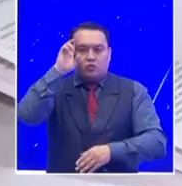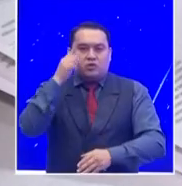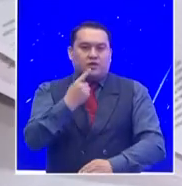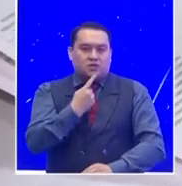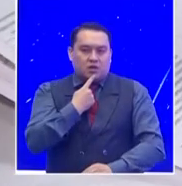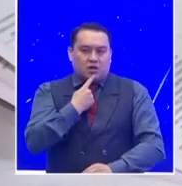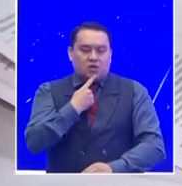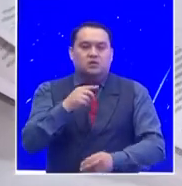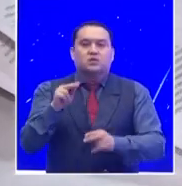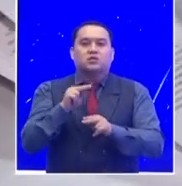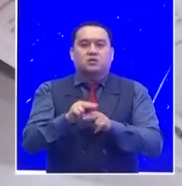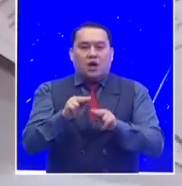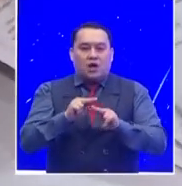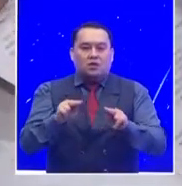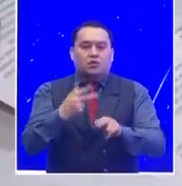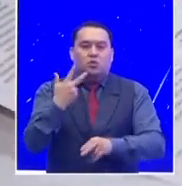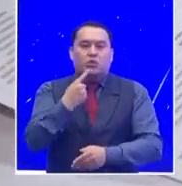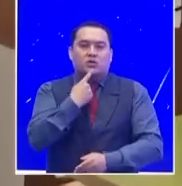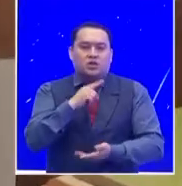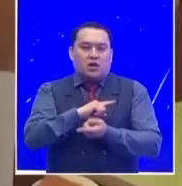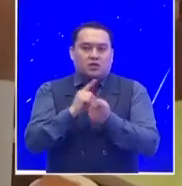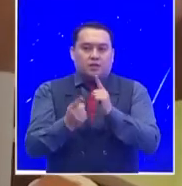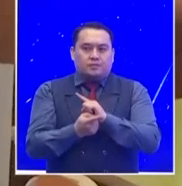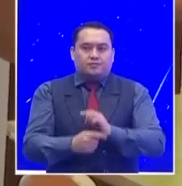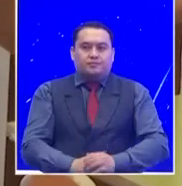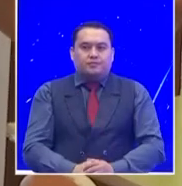языке, а занятия для детей ведутся на трех языках.